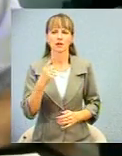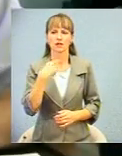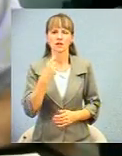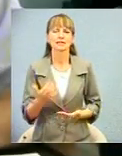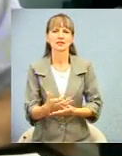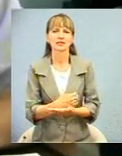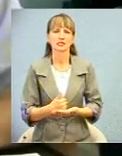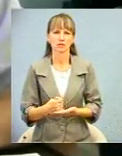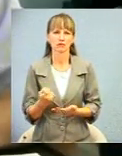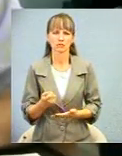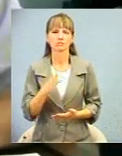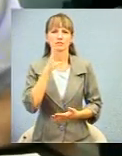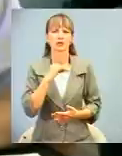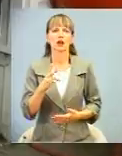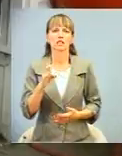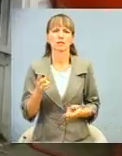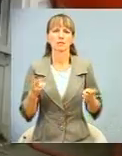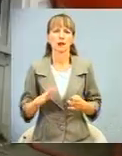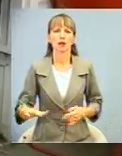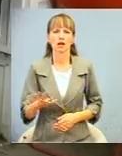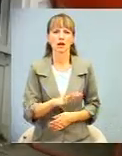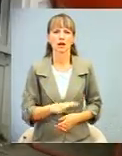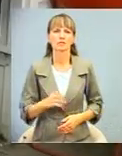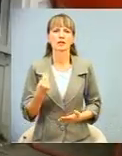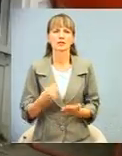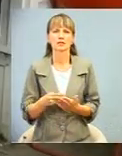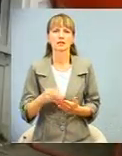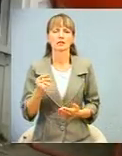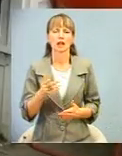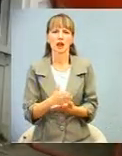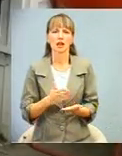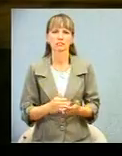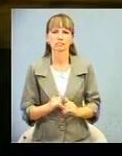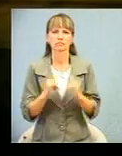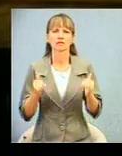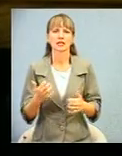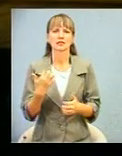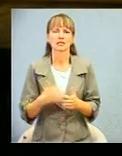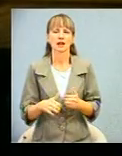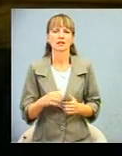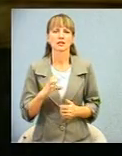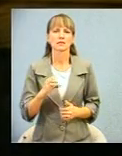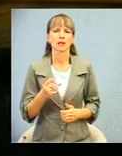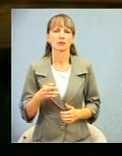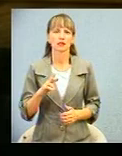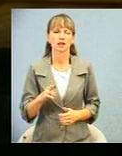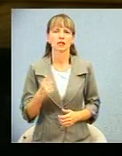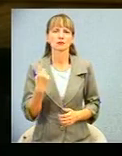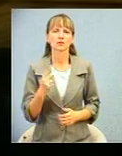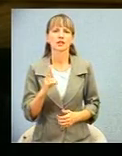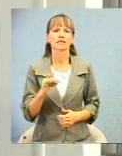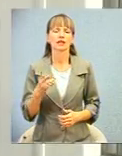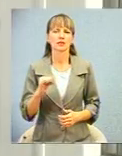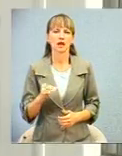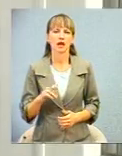зібраного збіжжя вистачить на потреби краю. Попри це, ціни на хліб зросли вже з середини серпня. З 1 липня Кабінет міністрів України